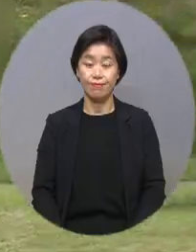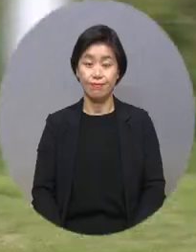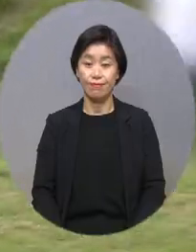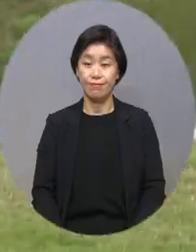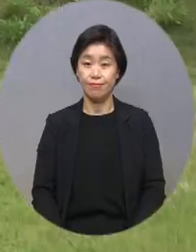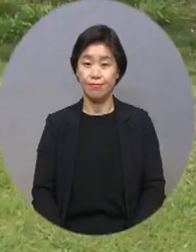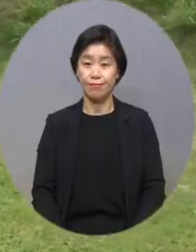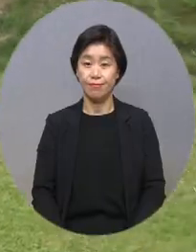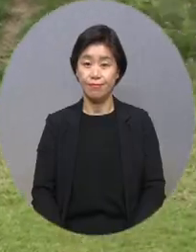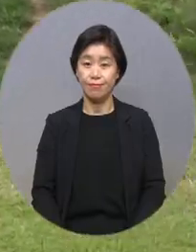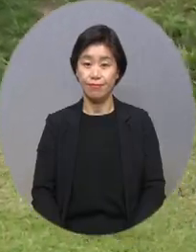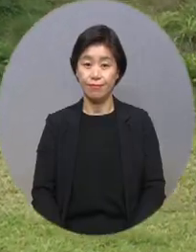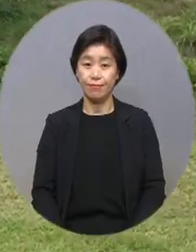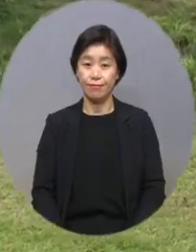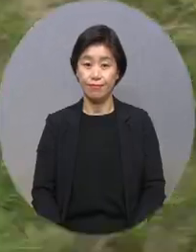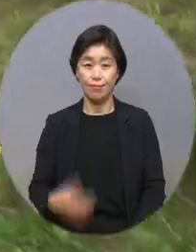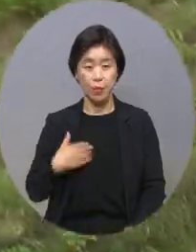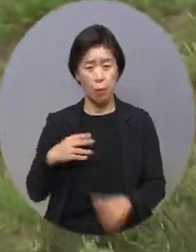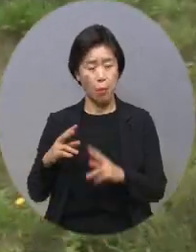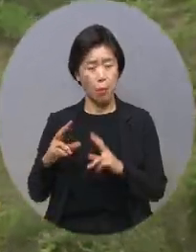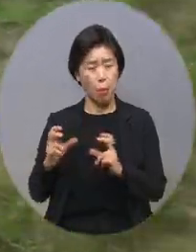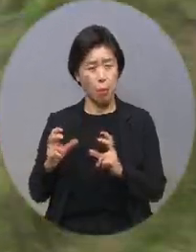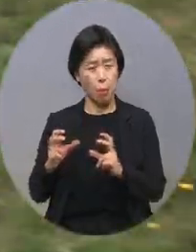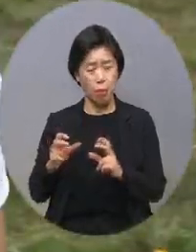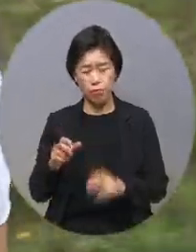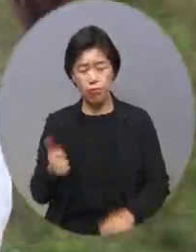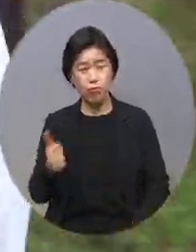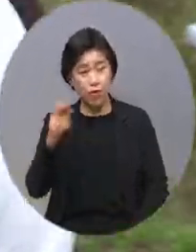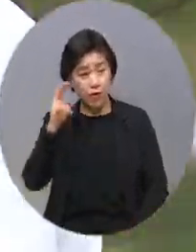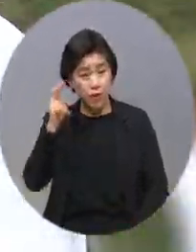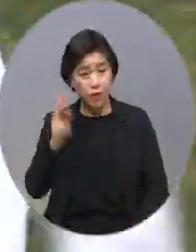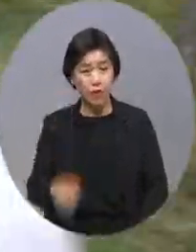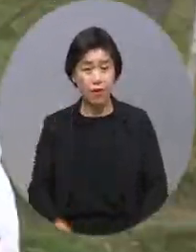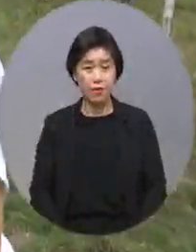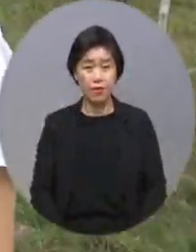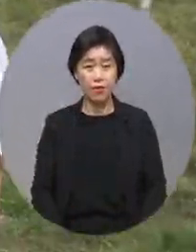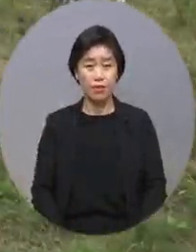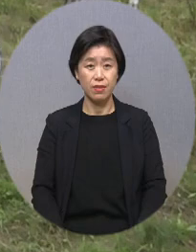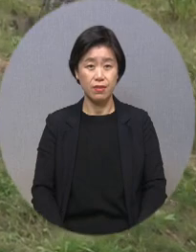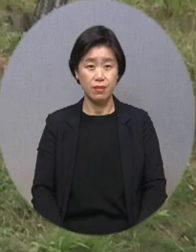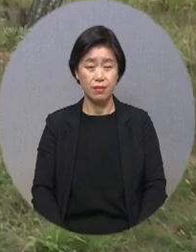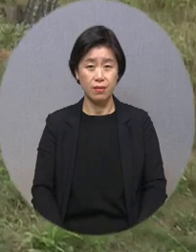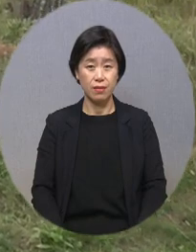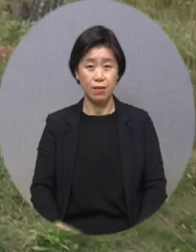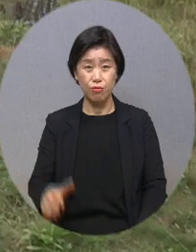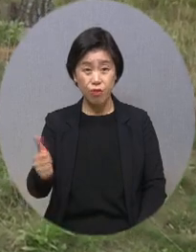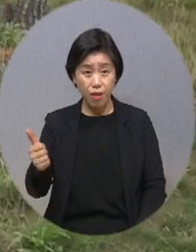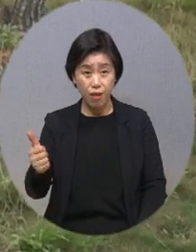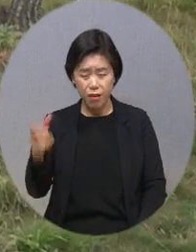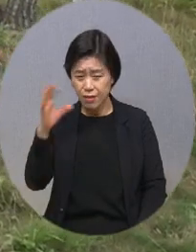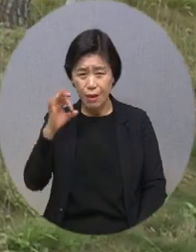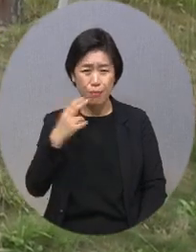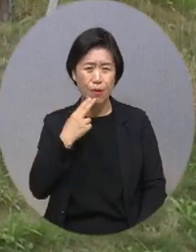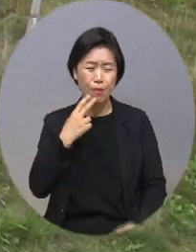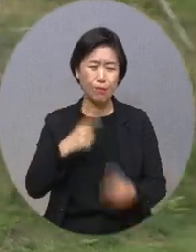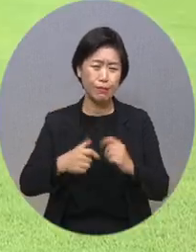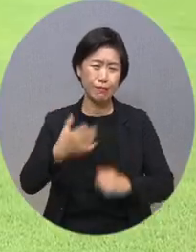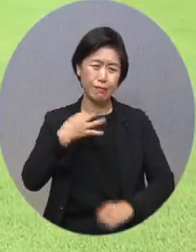제 볼은 아마도 죽었겠죠? 근데 이거는 안 찾는 게 더 좋은 거 아닙니까?